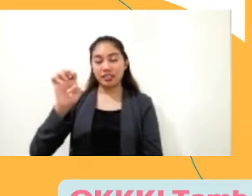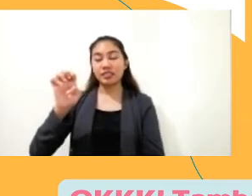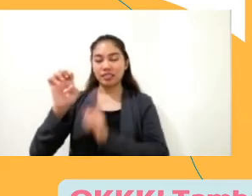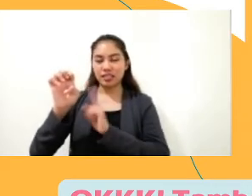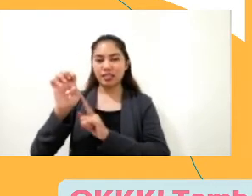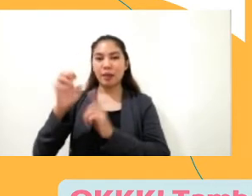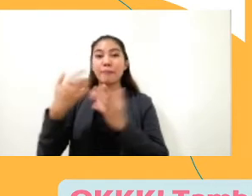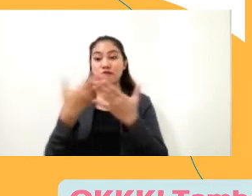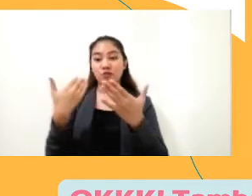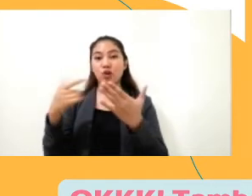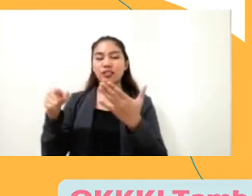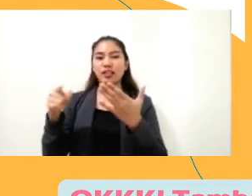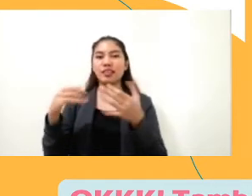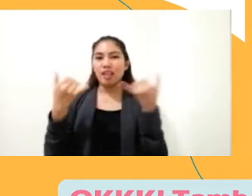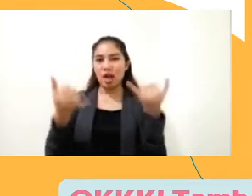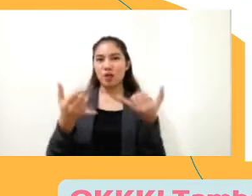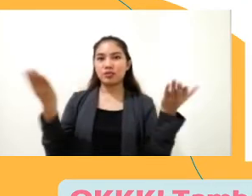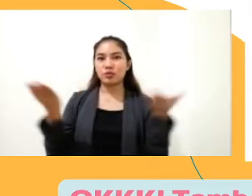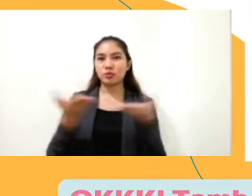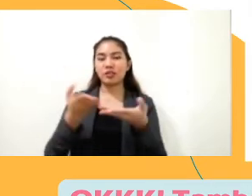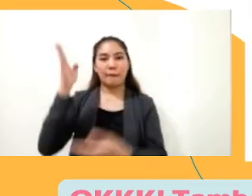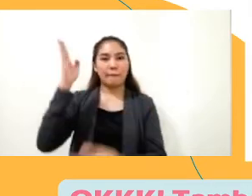si Kuya Brian.